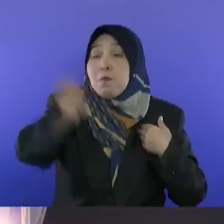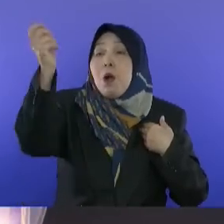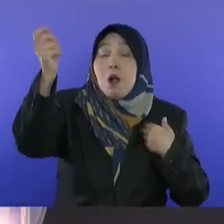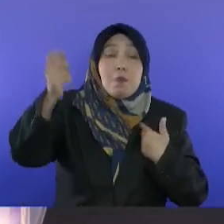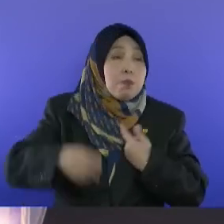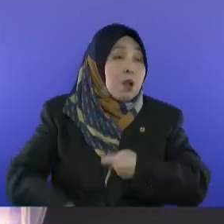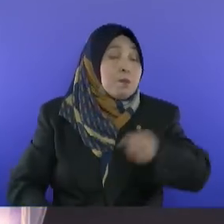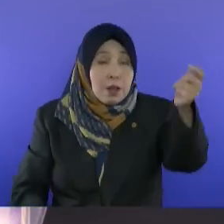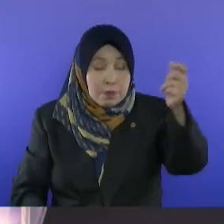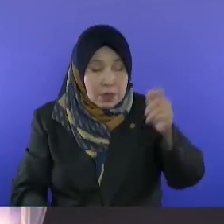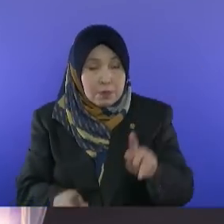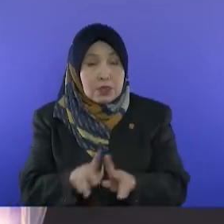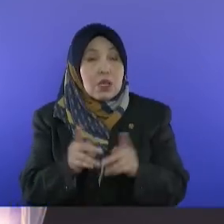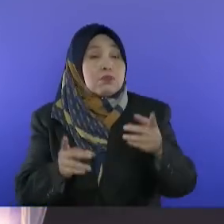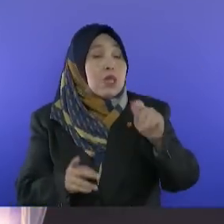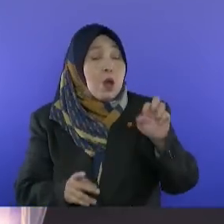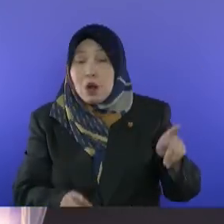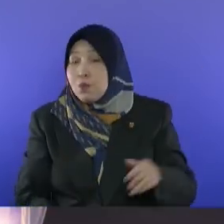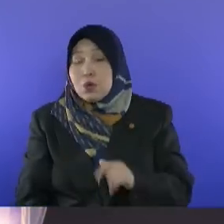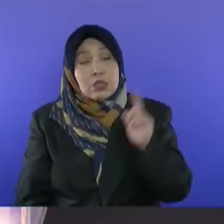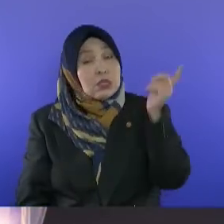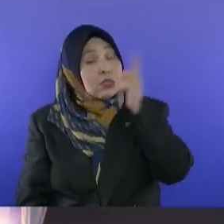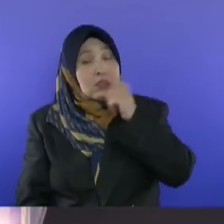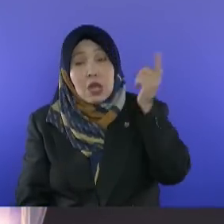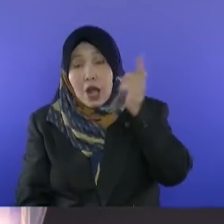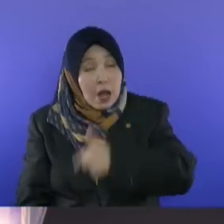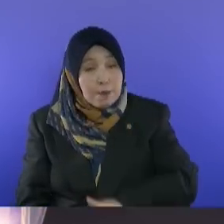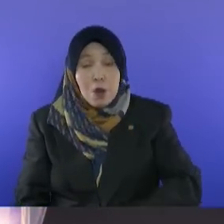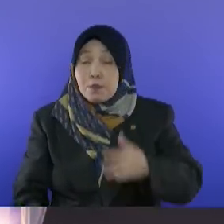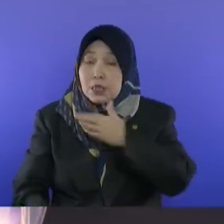pun dia tidak mau beriman Betapa